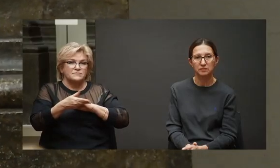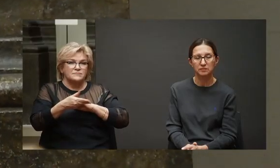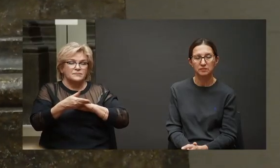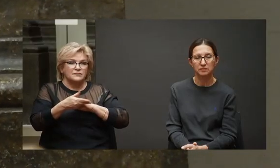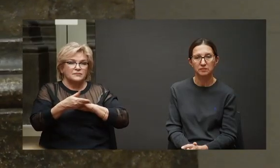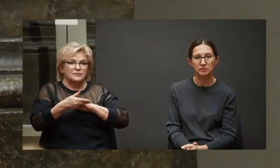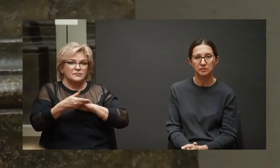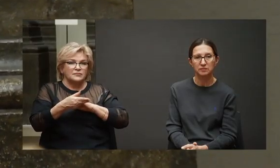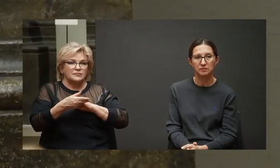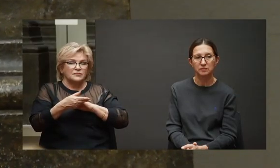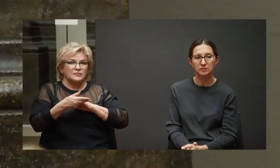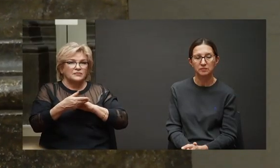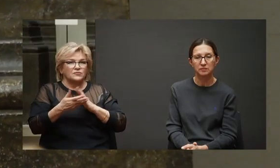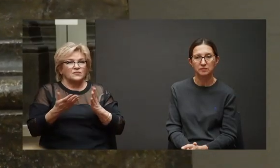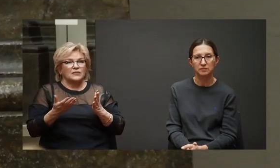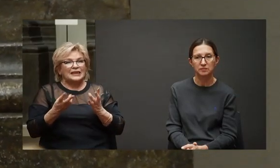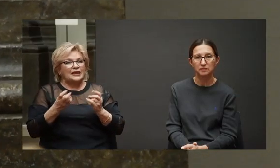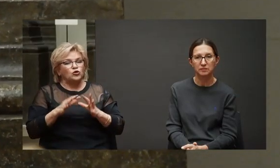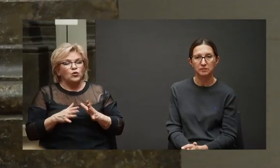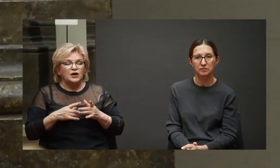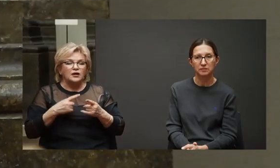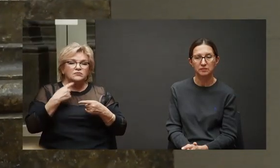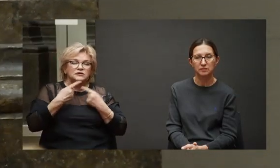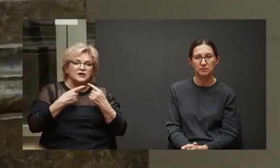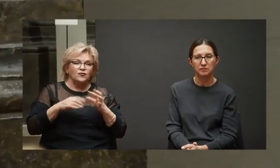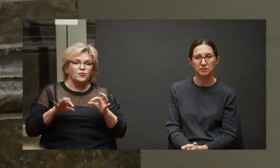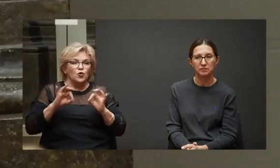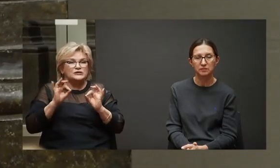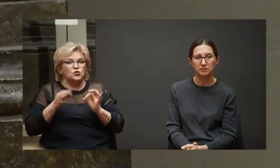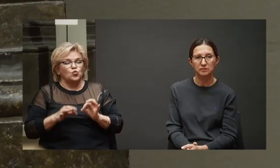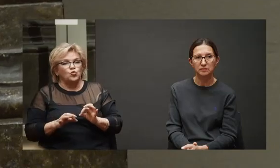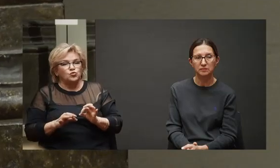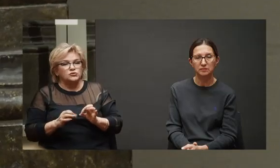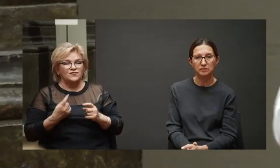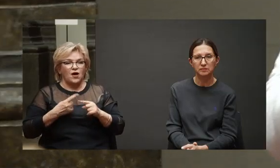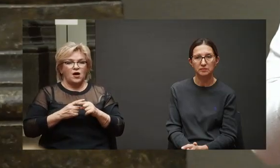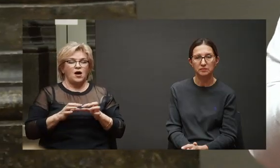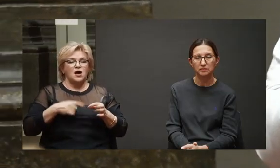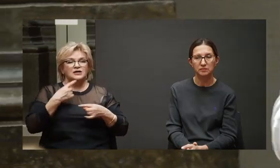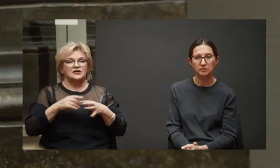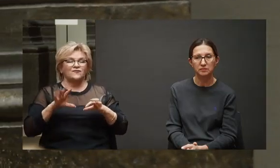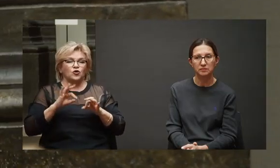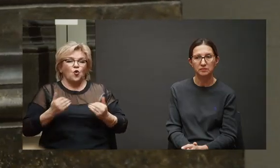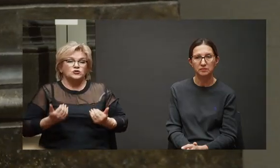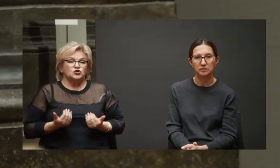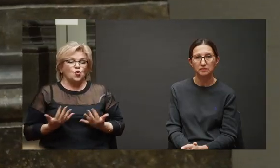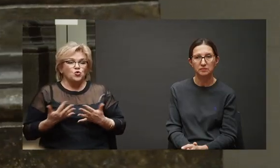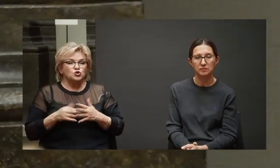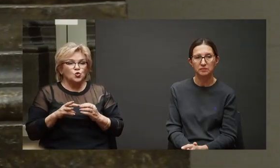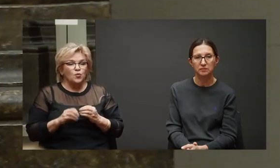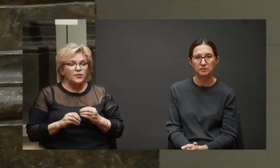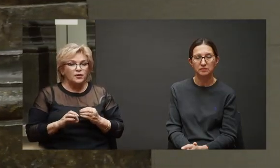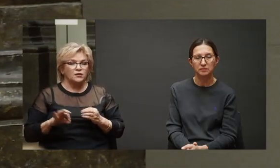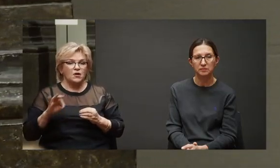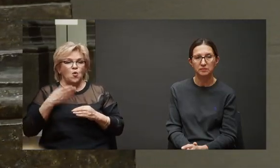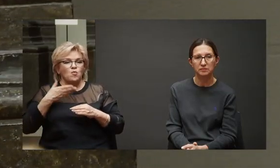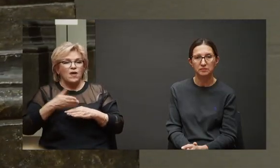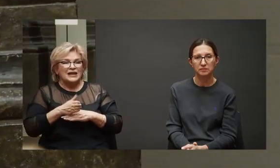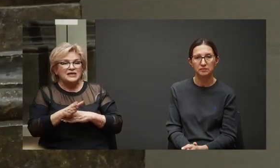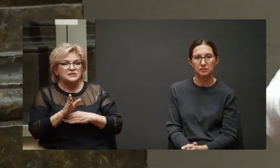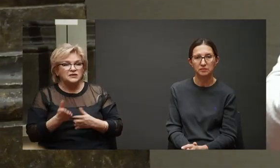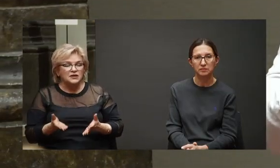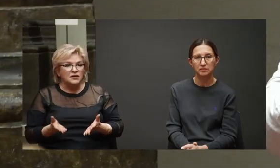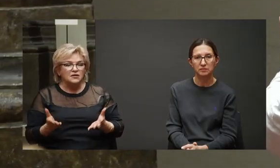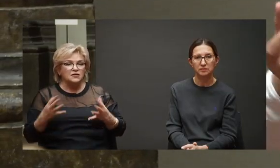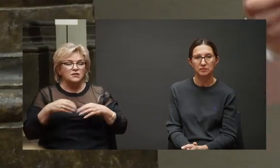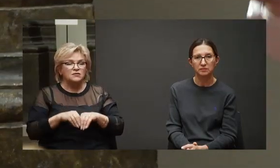не только, ну, как бы разговор там об искусстве, но и разговор о социуме, о политике. Мы очень, как